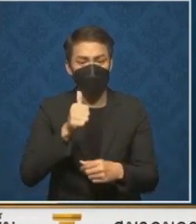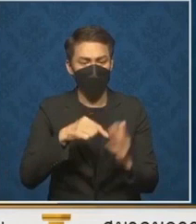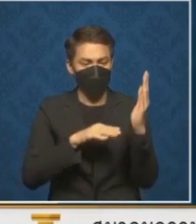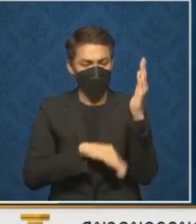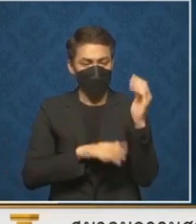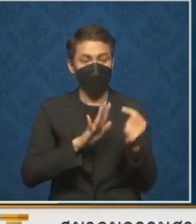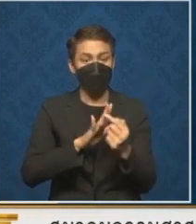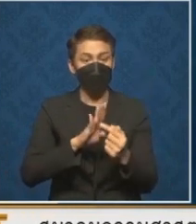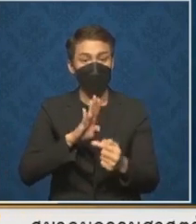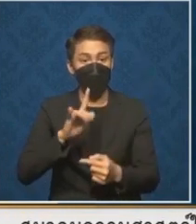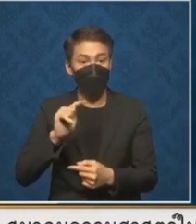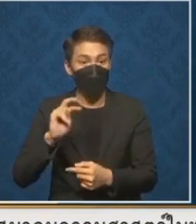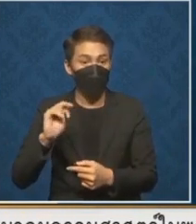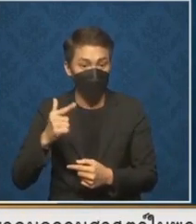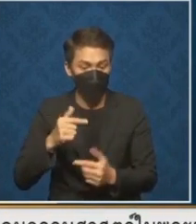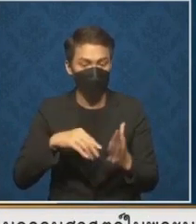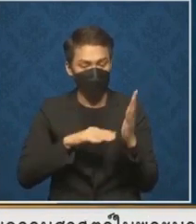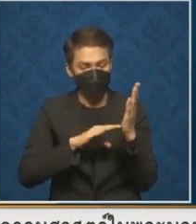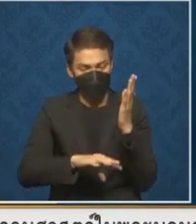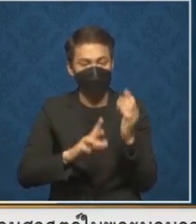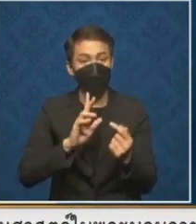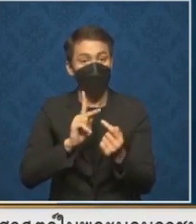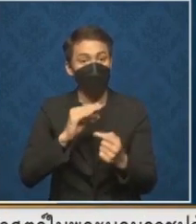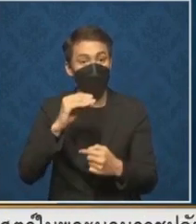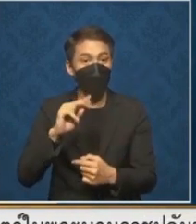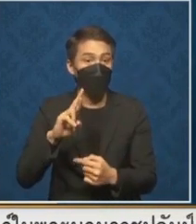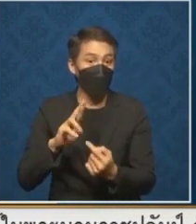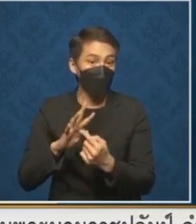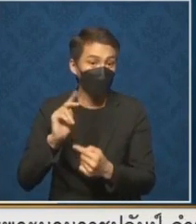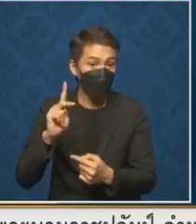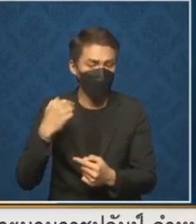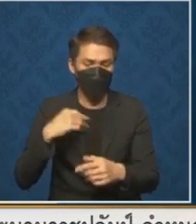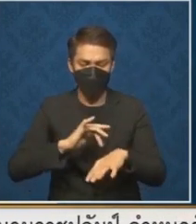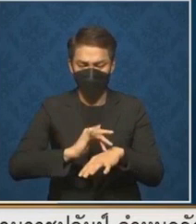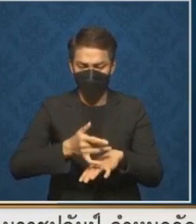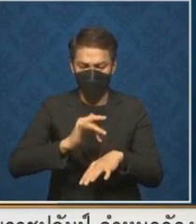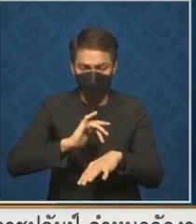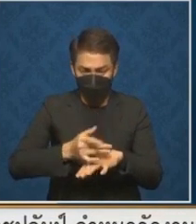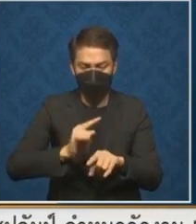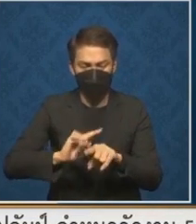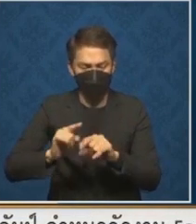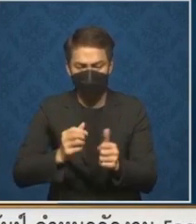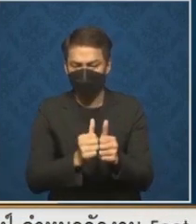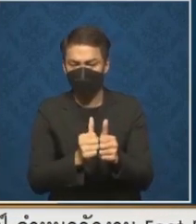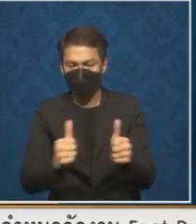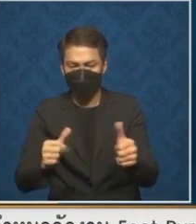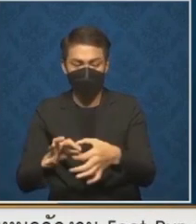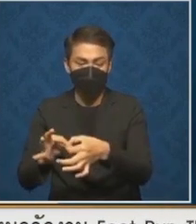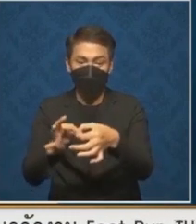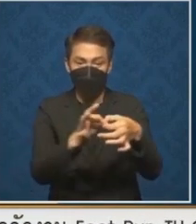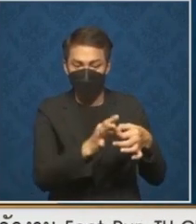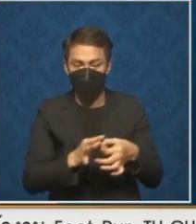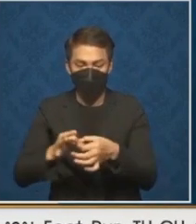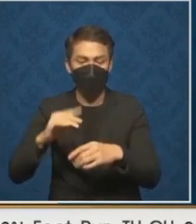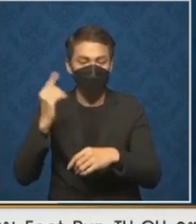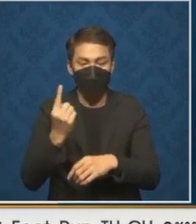ไม่วาเบตรงก็ดีนะครัหรอชายแนโกลกก็ดี ตากใบกดี สุคลนก็ดีที่ยัมีธรรมชาติที่สามารถทอยาดึงเข้มาแล้วเชื่อม